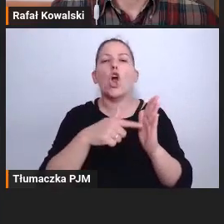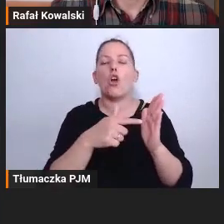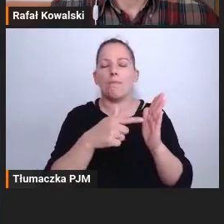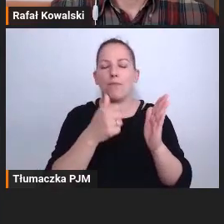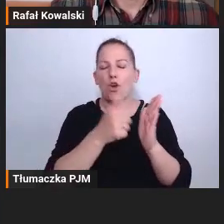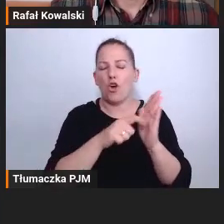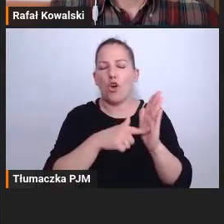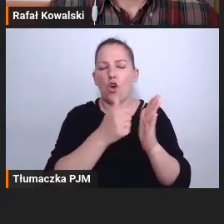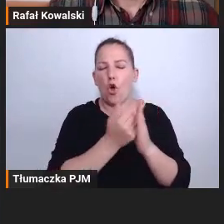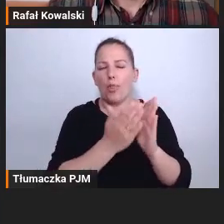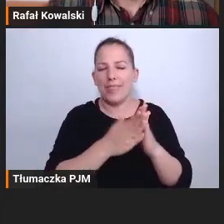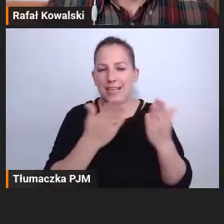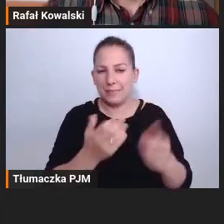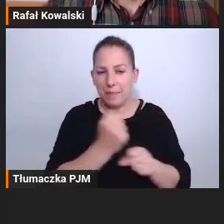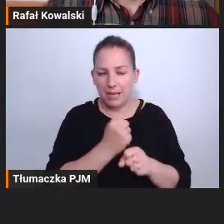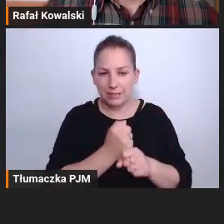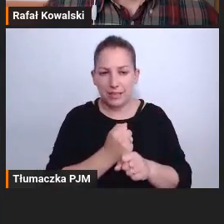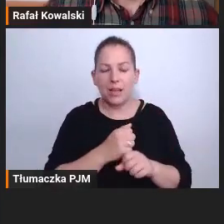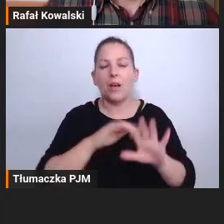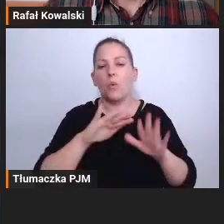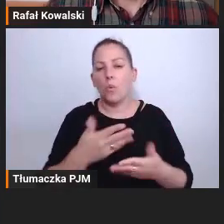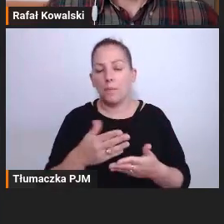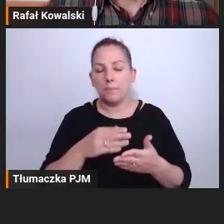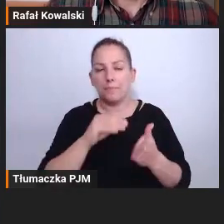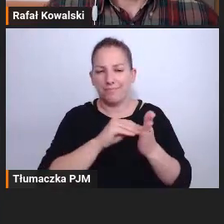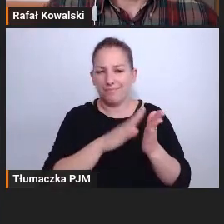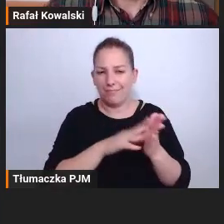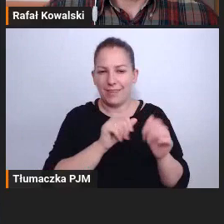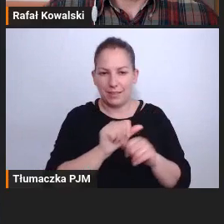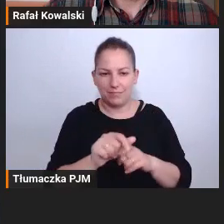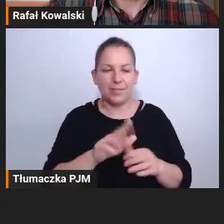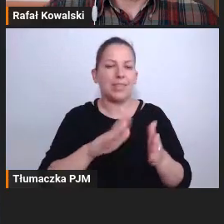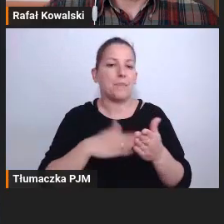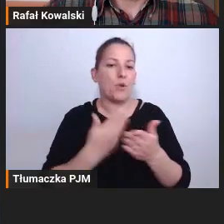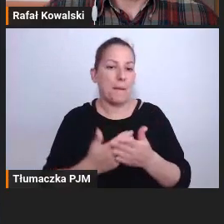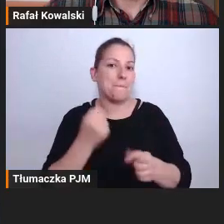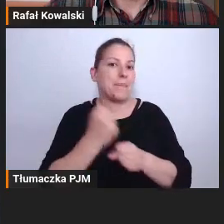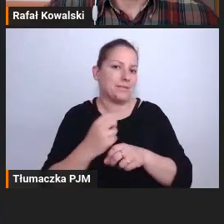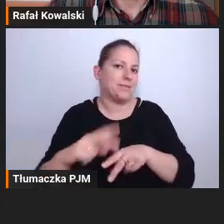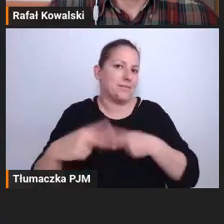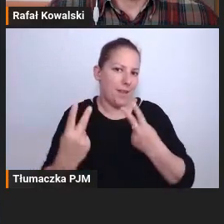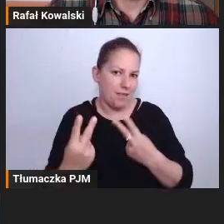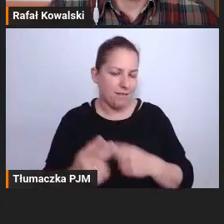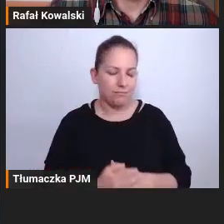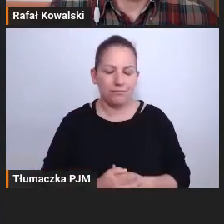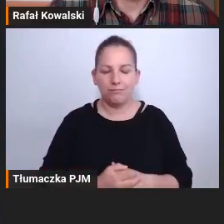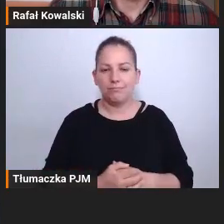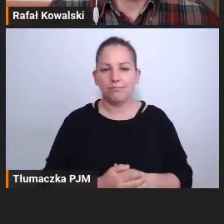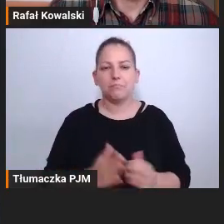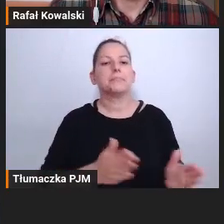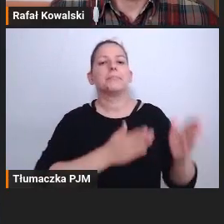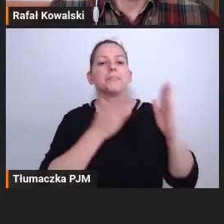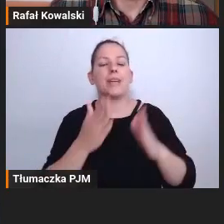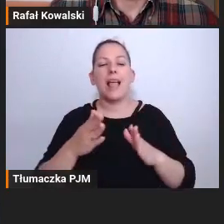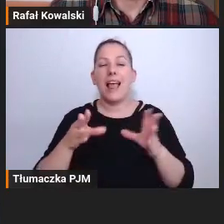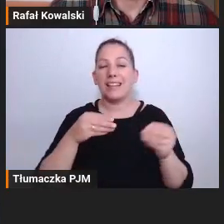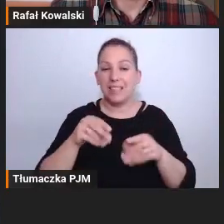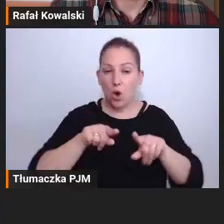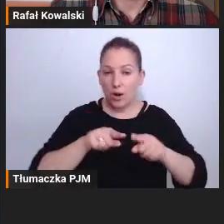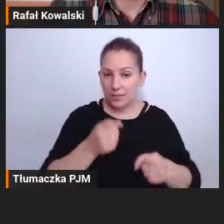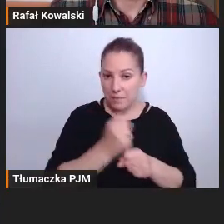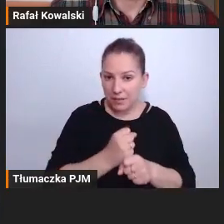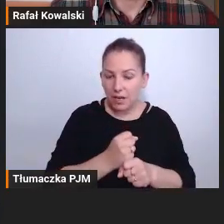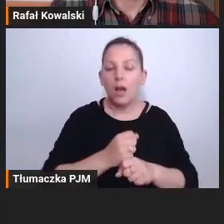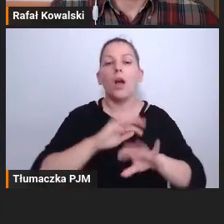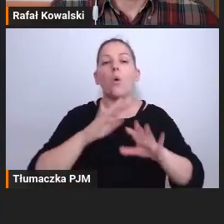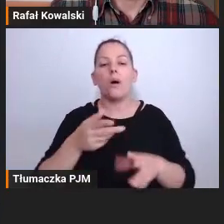Czyli elastyczną organizacją pracy z całą pewnością nazwiemy pracę zdalną. Dalej, elastyczną organizacją pracy